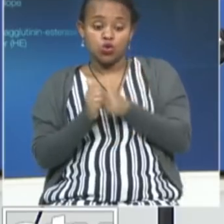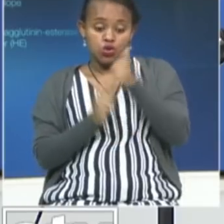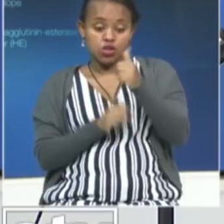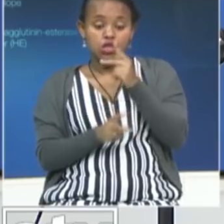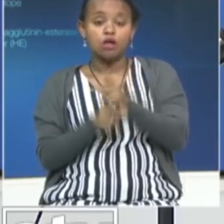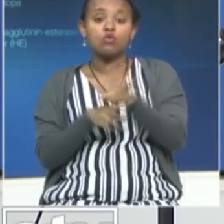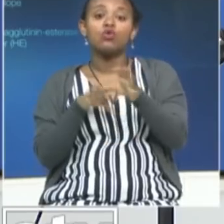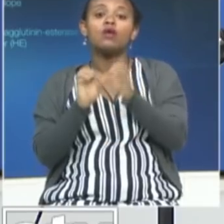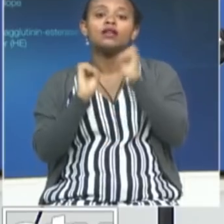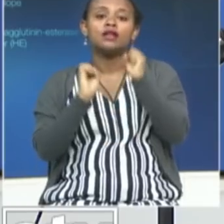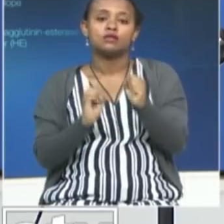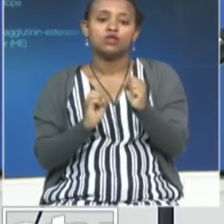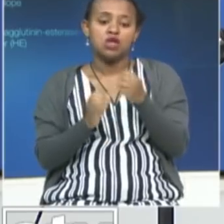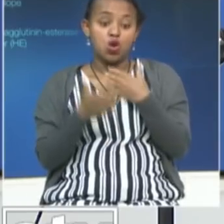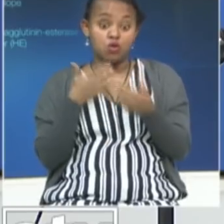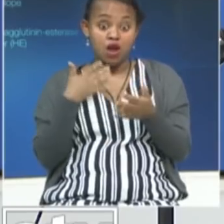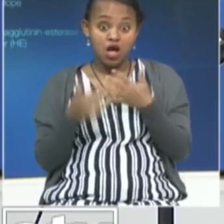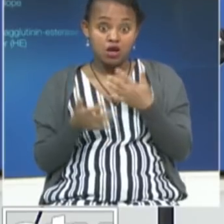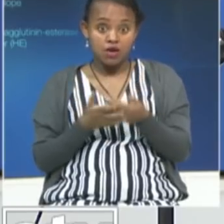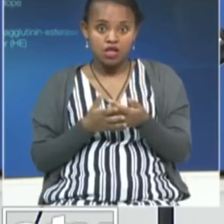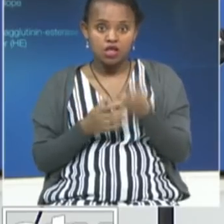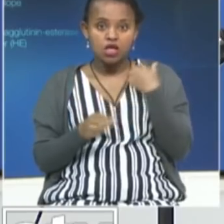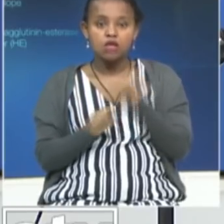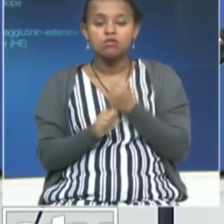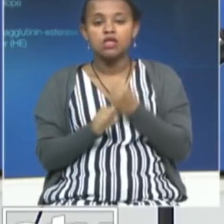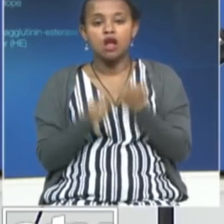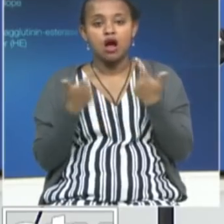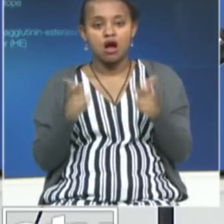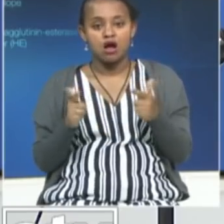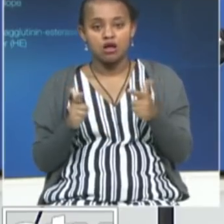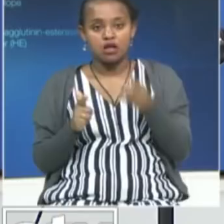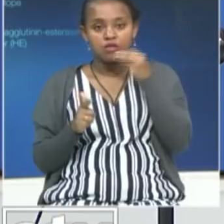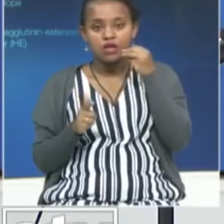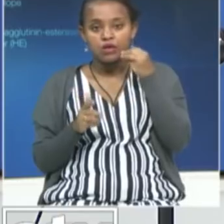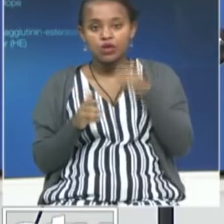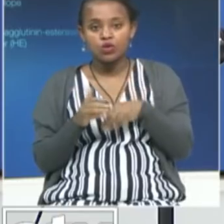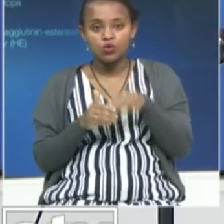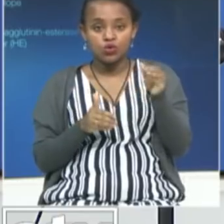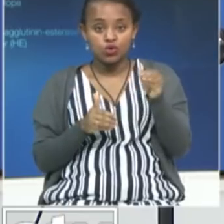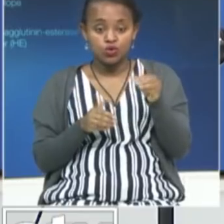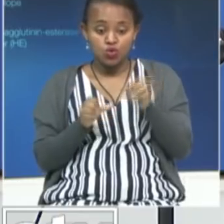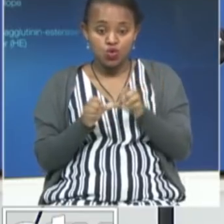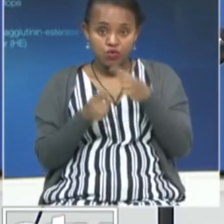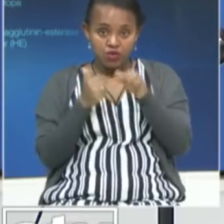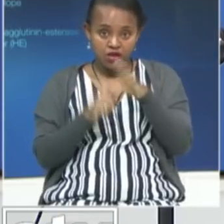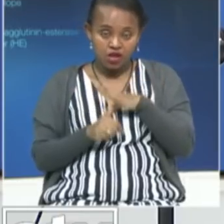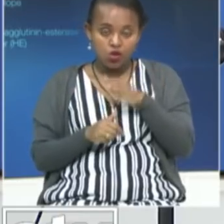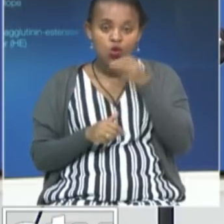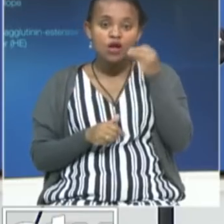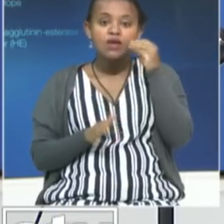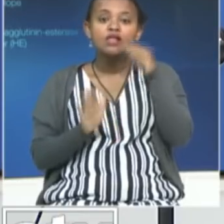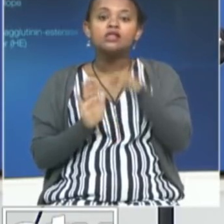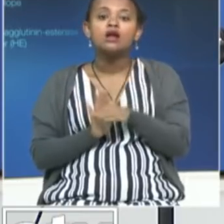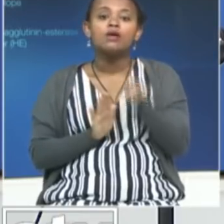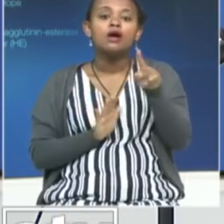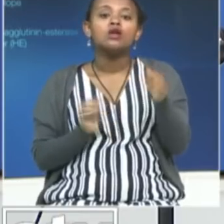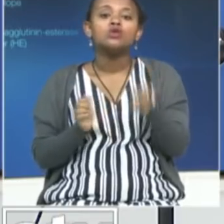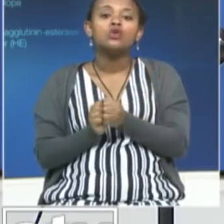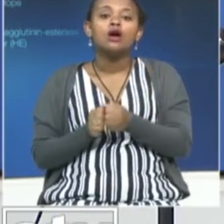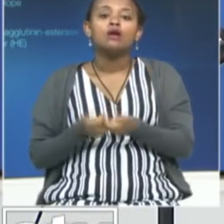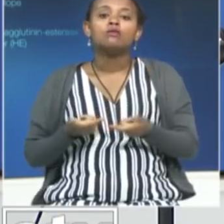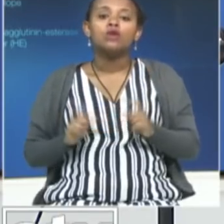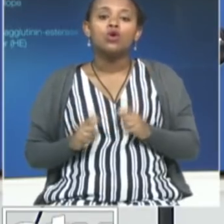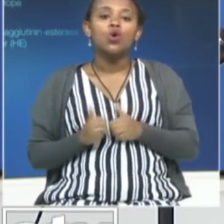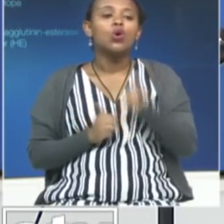እንዲጠብቁ ማድረግ የሚቻለው? ምናልባት በሥራ አጋጣሚ ከቤት ውጪ ውሎ የሚመጣ ሰው ወደ ቤት ሲገባስ ከነሱ ጋር የሚኖረው ርቀት ምን